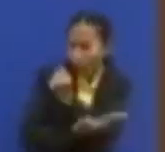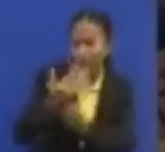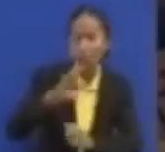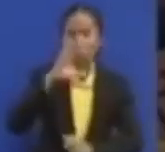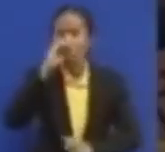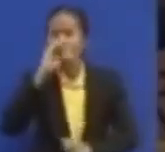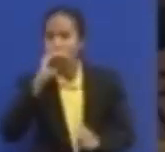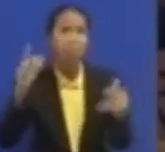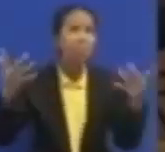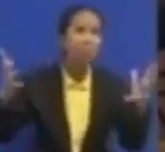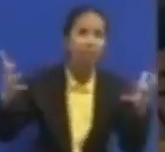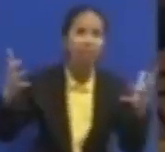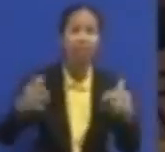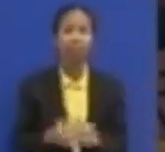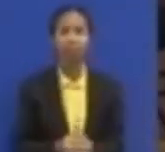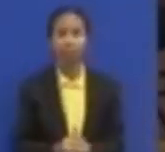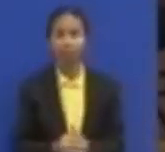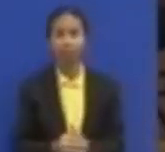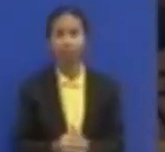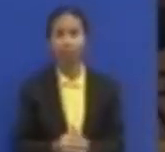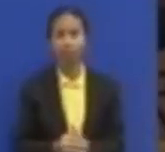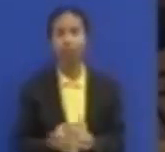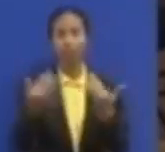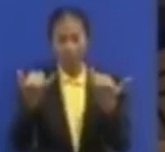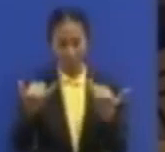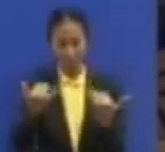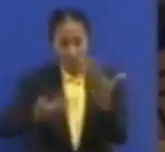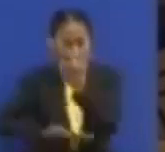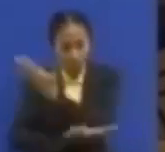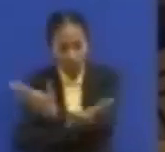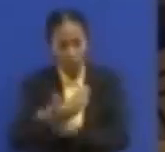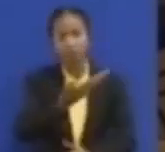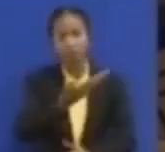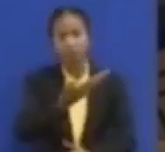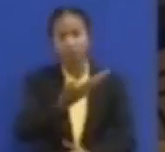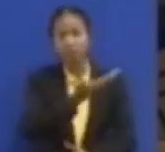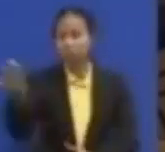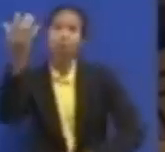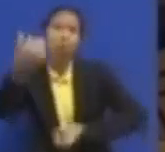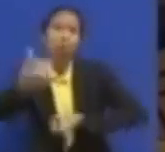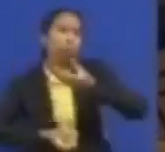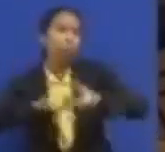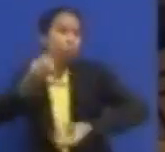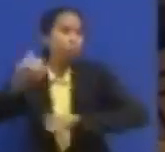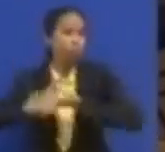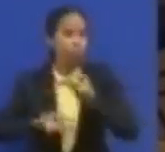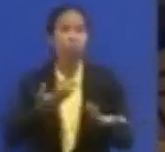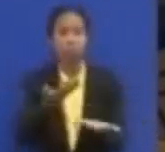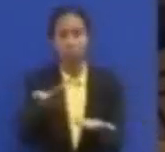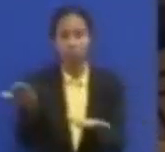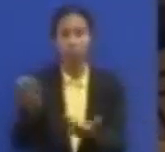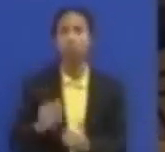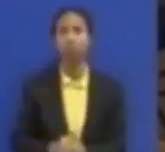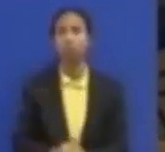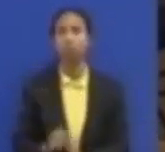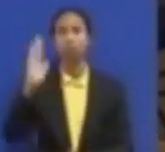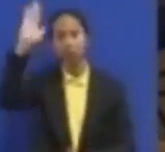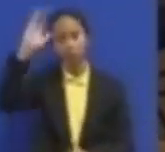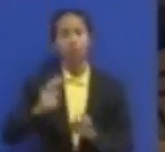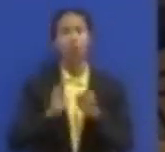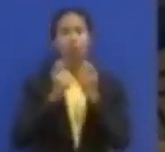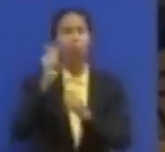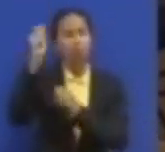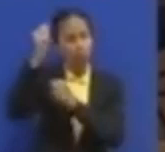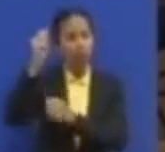ท่านประธานที่เคารพ เปิดโอกาสให้พูด ท่านประธานครับ ท่านประธานที่เคารพ นะครับ ขออนุญาตประท้วงข้อ ท่านประธานที่เค